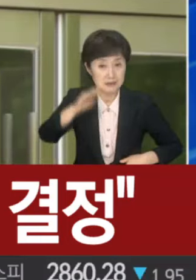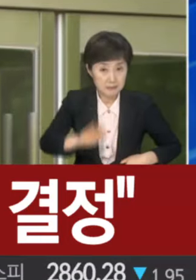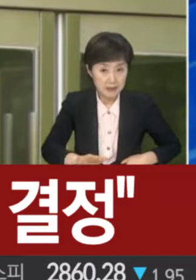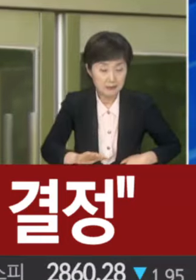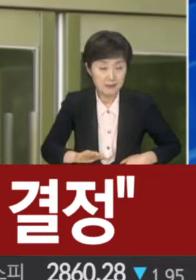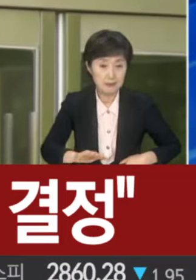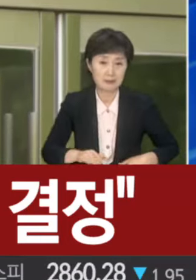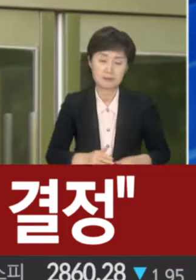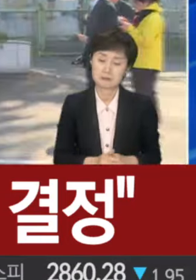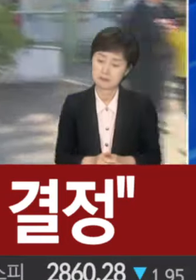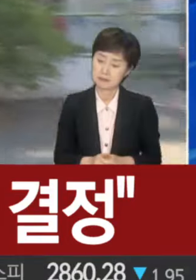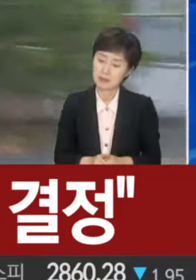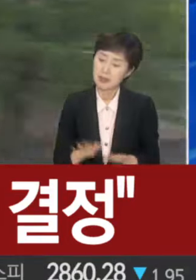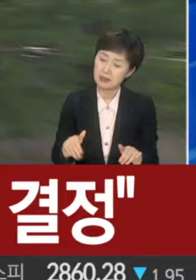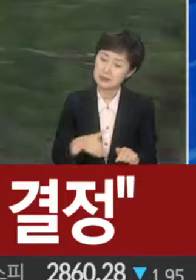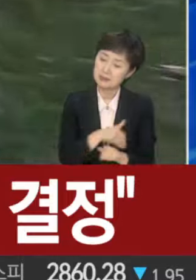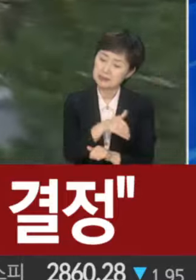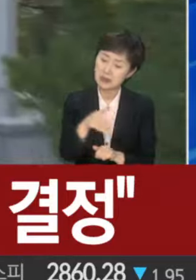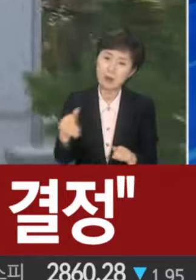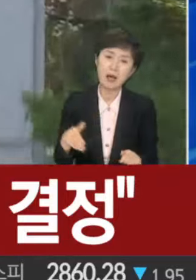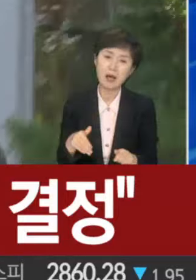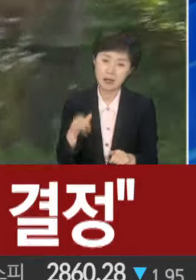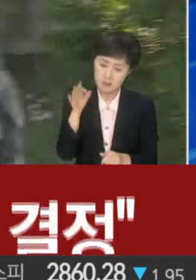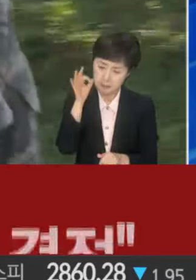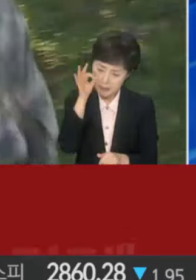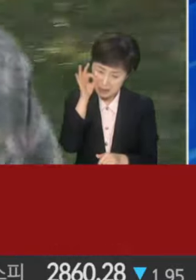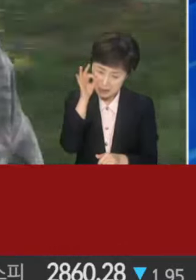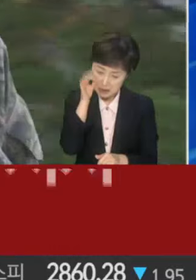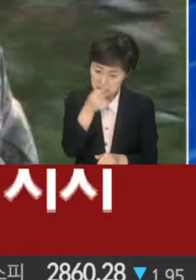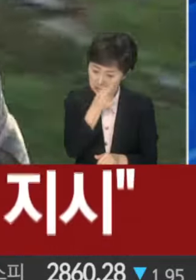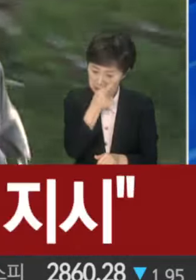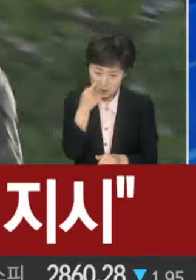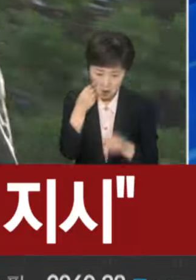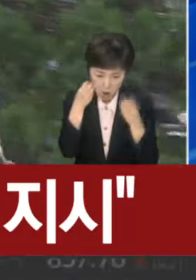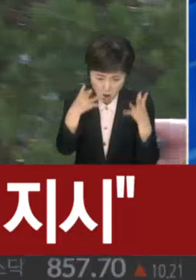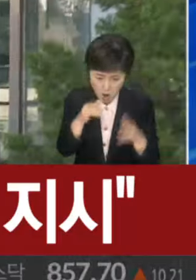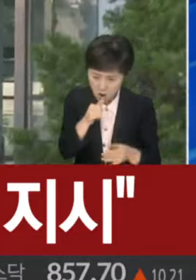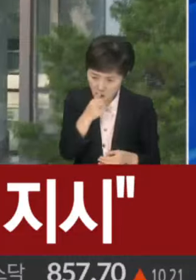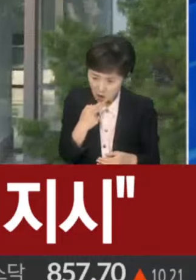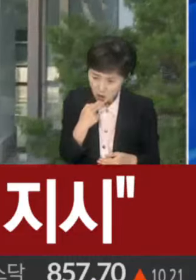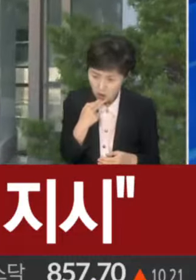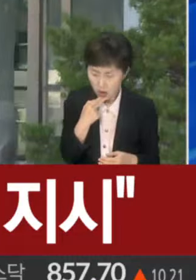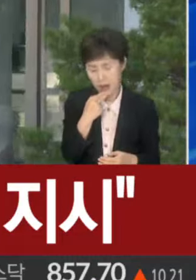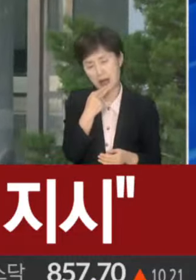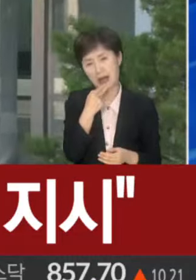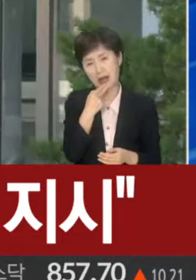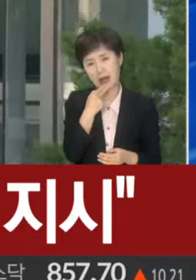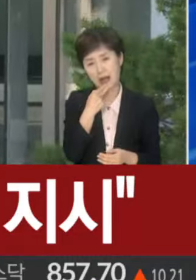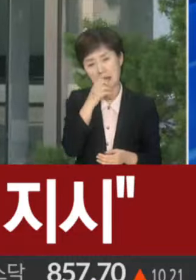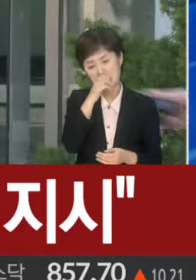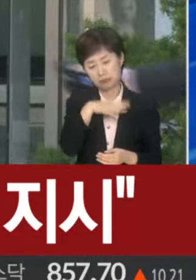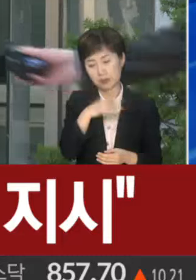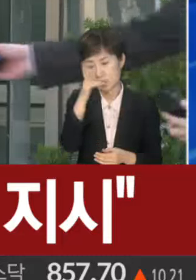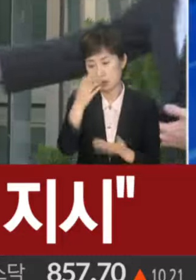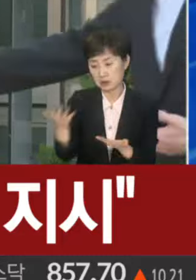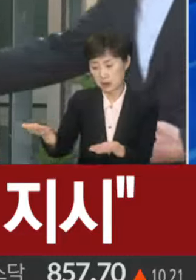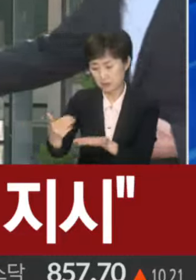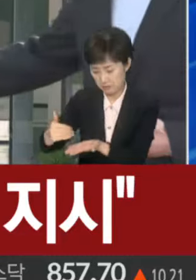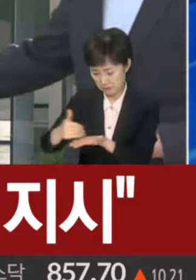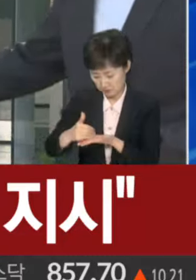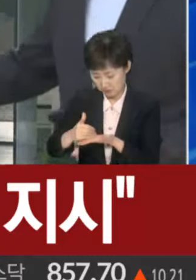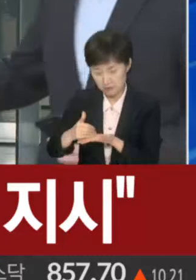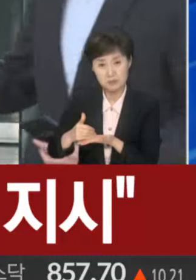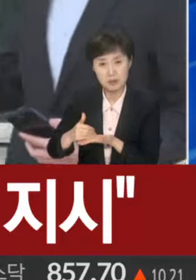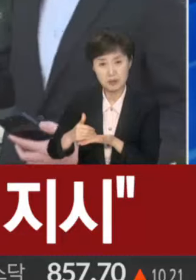그렇다고 하더라도 아주 특별히 새롭게 어떤 개진되는 증거라든가 사실관계가 있지 않는 이상 경찰에서 불송치